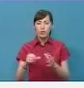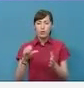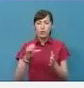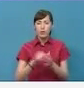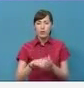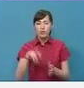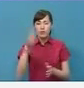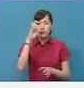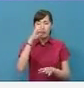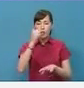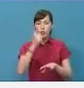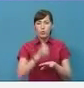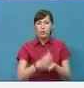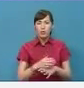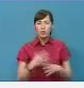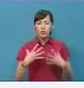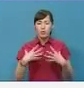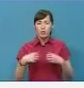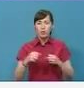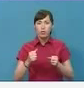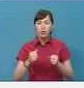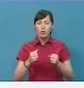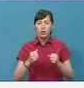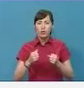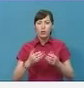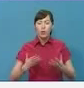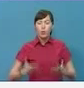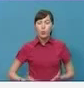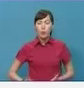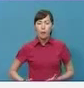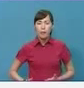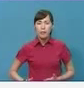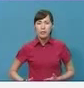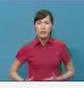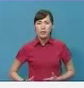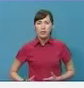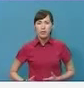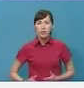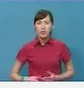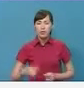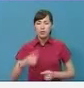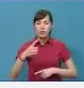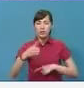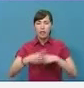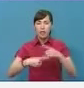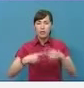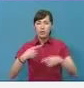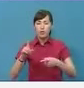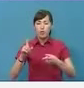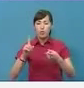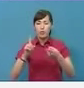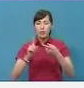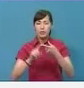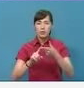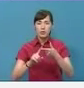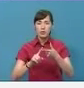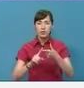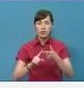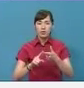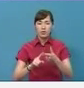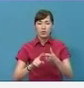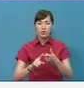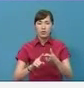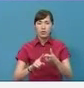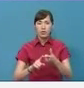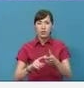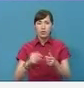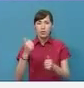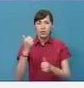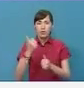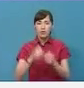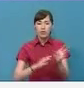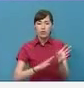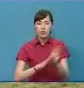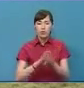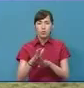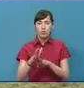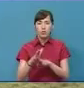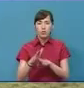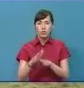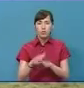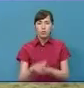елбасымыздың салауатты өмір салтына байланысты жарыс өткізіп жатырмыз.